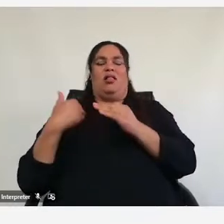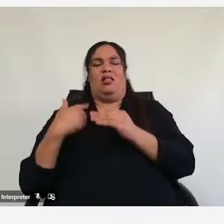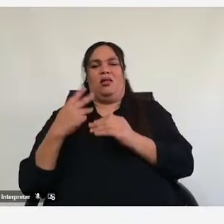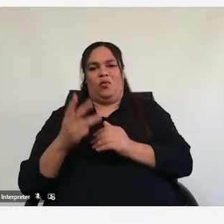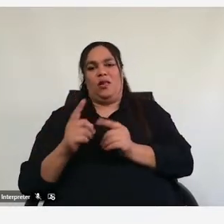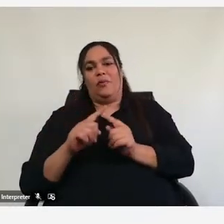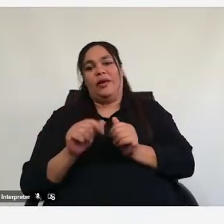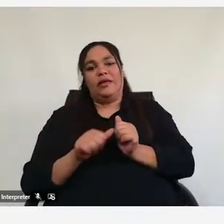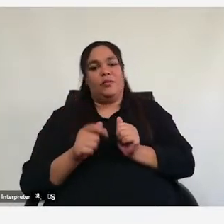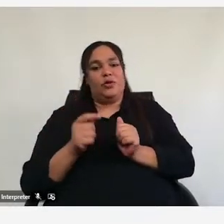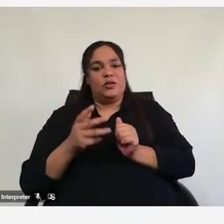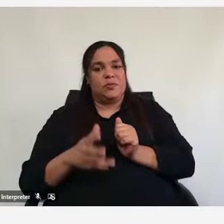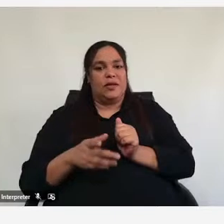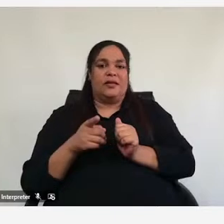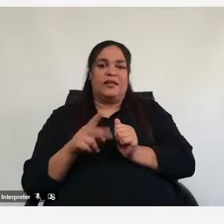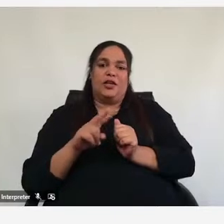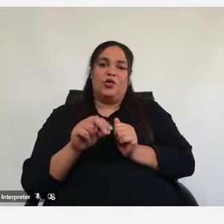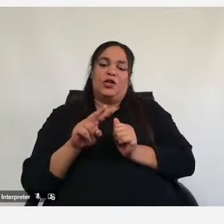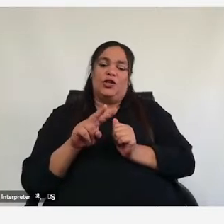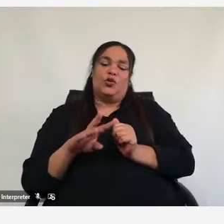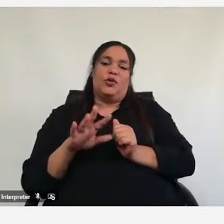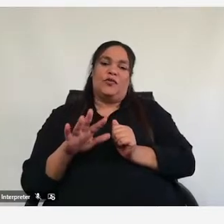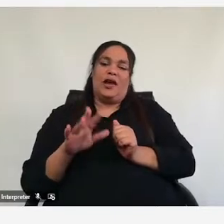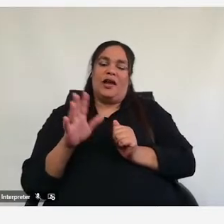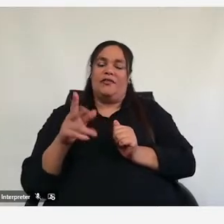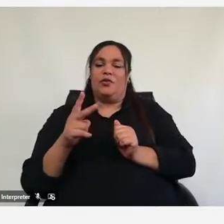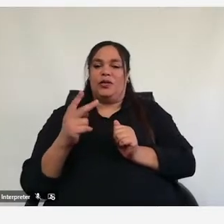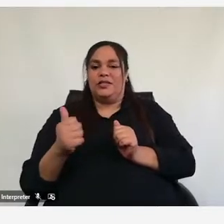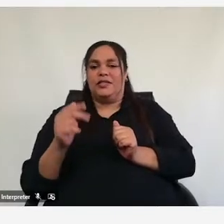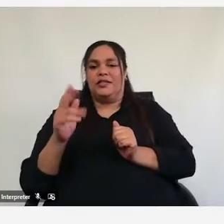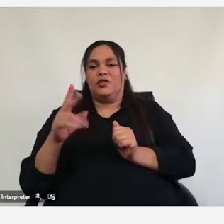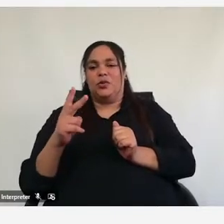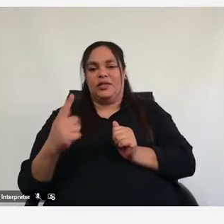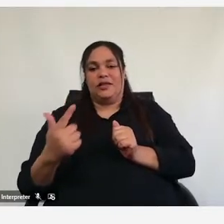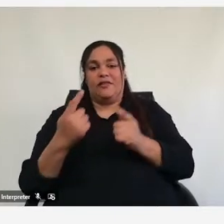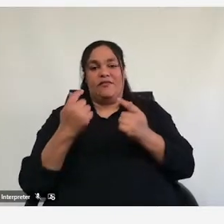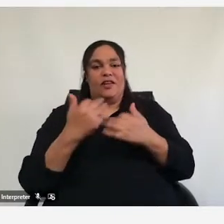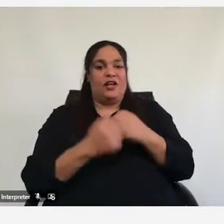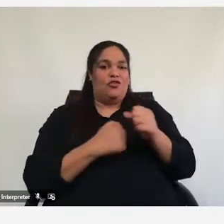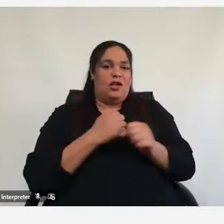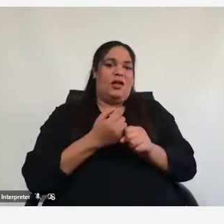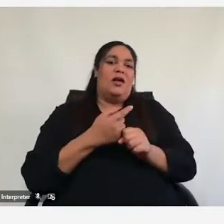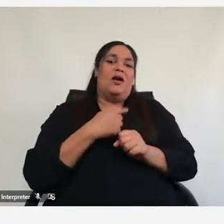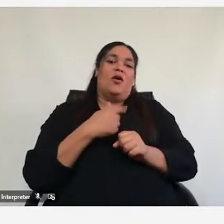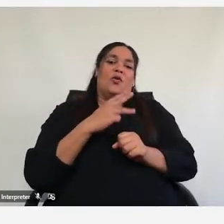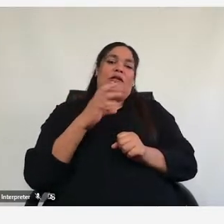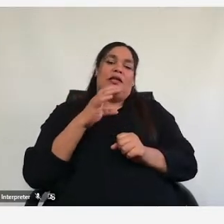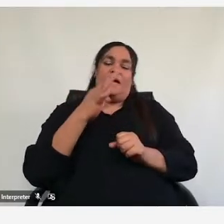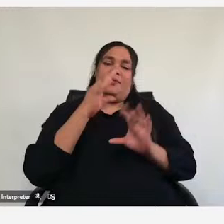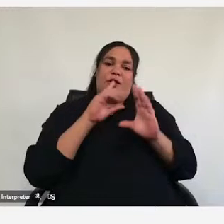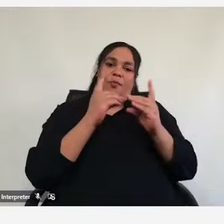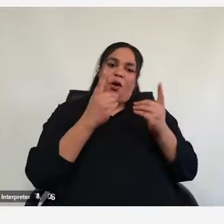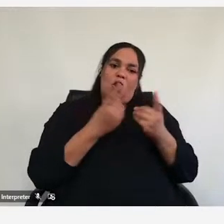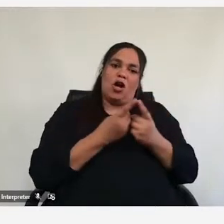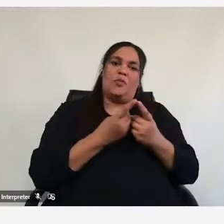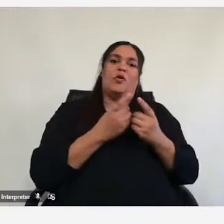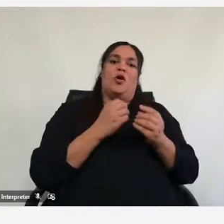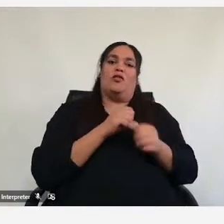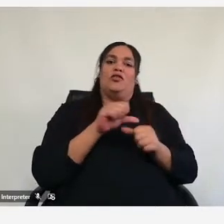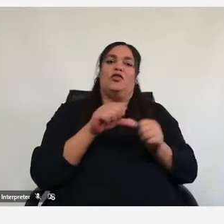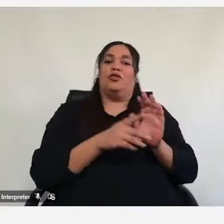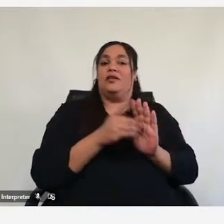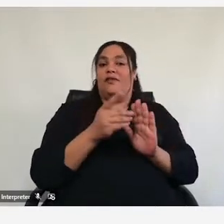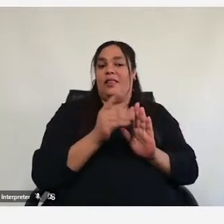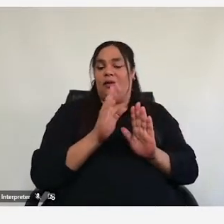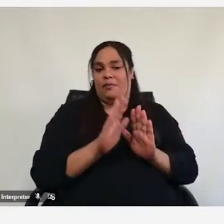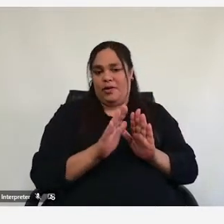Adjunk speaker, in hierdie 2025-26 finansiële jaar beplan die Wes-Kaapse Departement van Maatskaplike